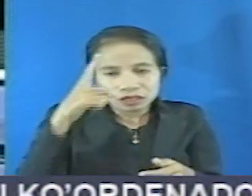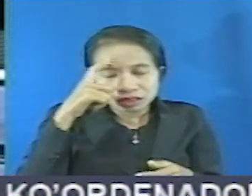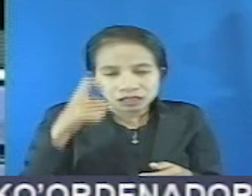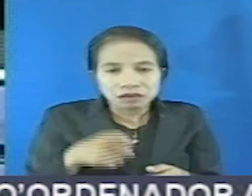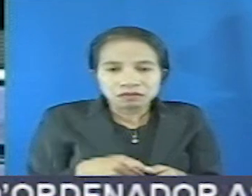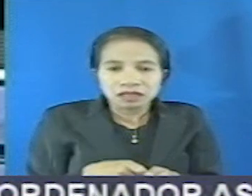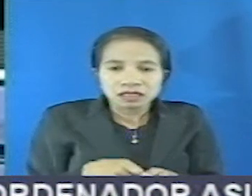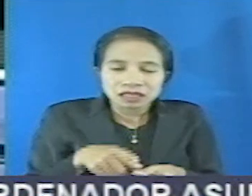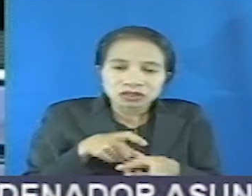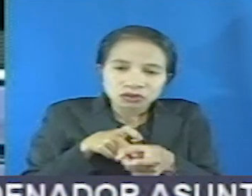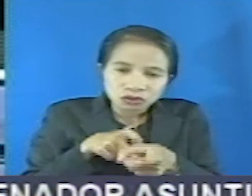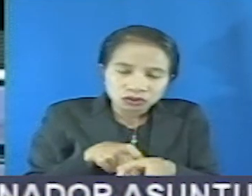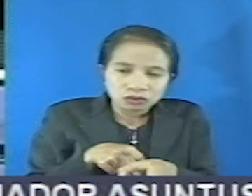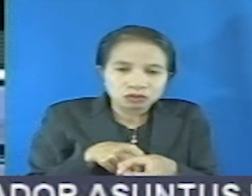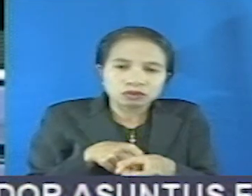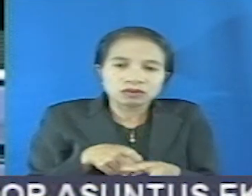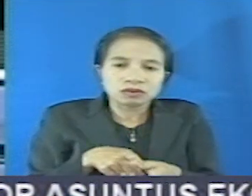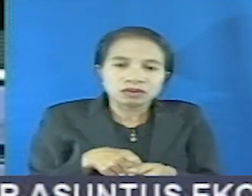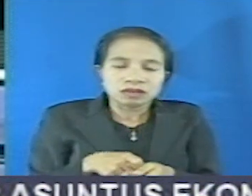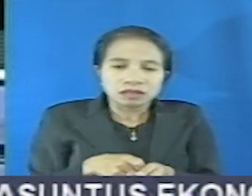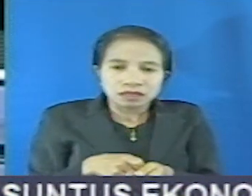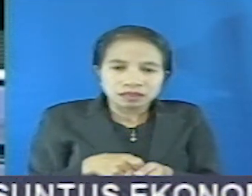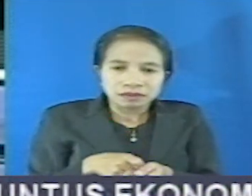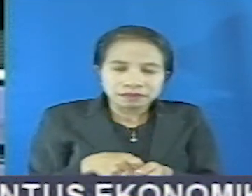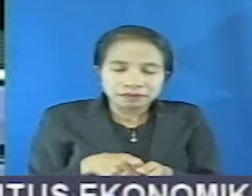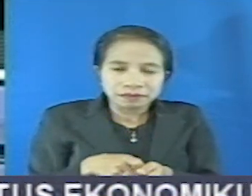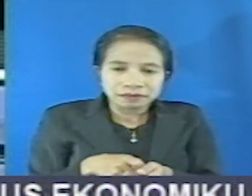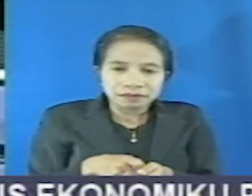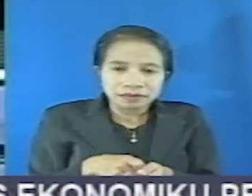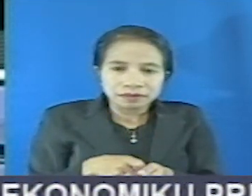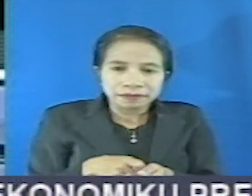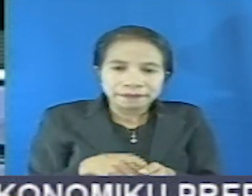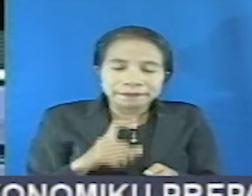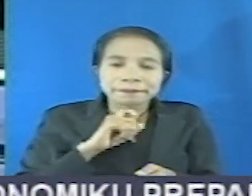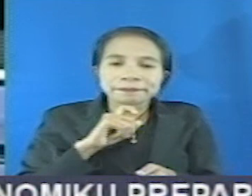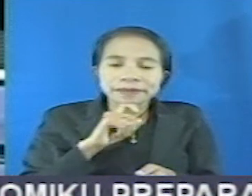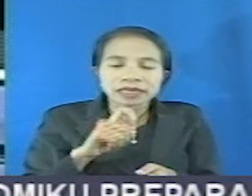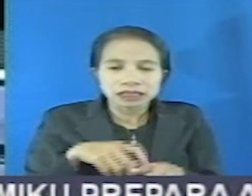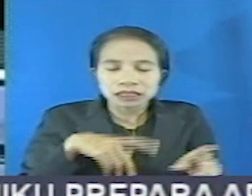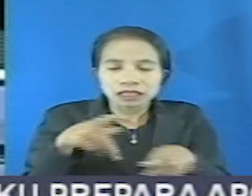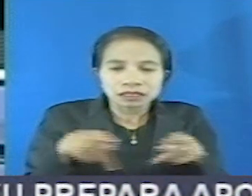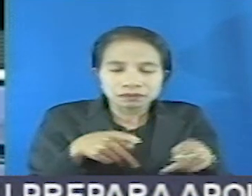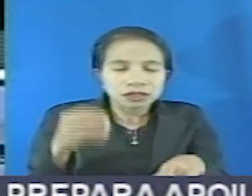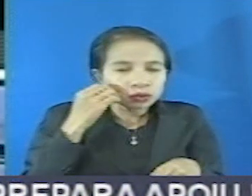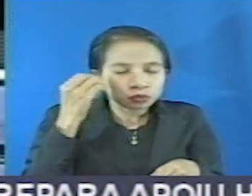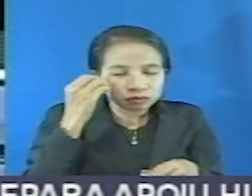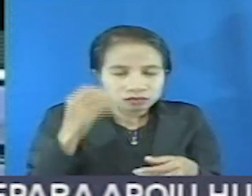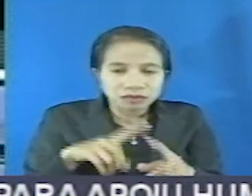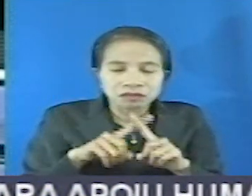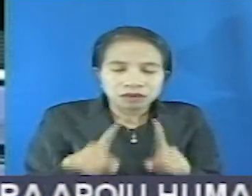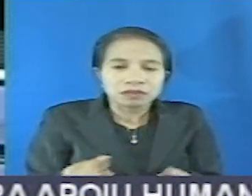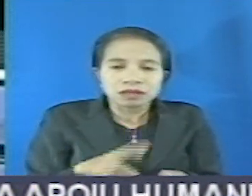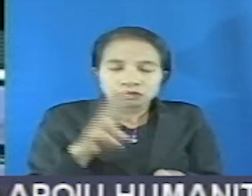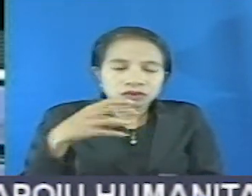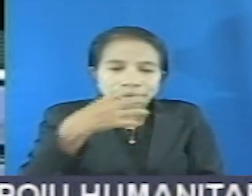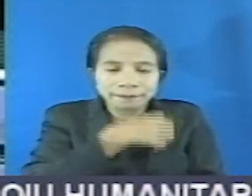solda halo solda ba besi rumah nebe iha itania Sidadaun nia uma mas bahira ha uza polisi atu halo